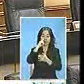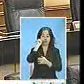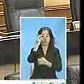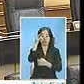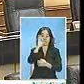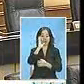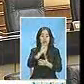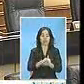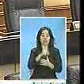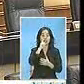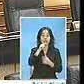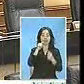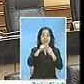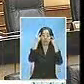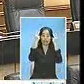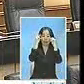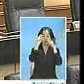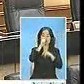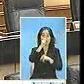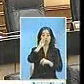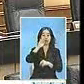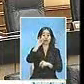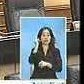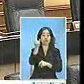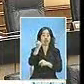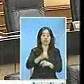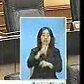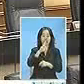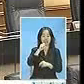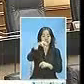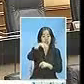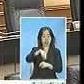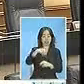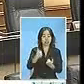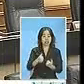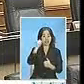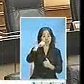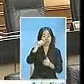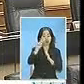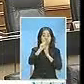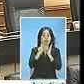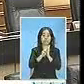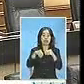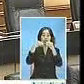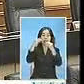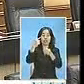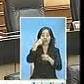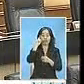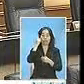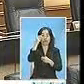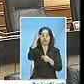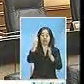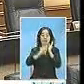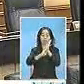แล้วนายกองค์การบริหารส่วนจังหวัดเนี่ยสภาแห่งนี้ไม่ใช่เหรอครับที่ออกกฎหมายให้เขาเป็นได้ไม่รู้กี่ครั้ง